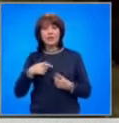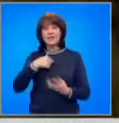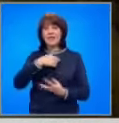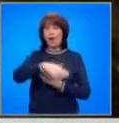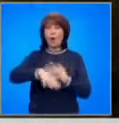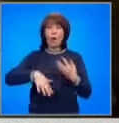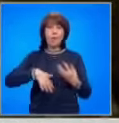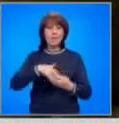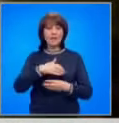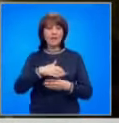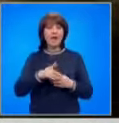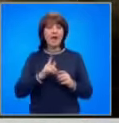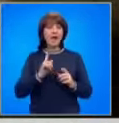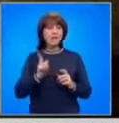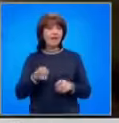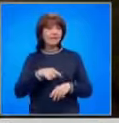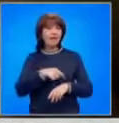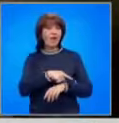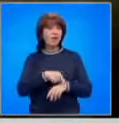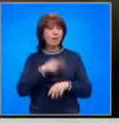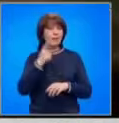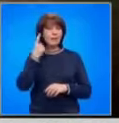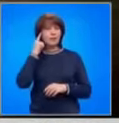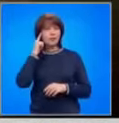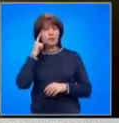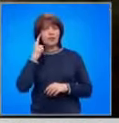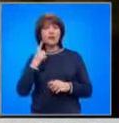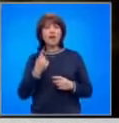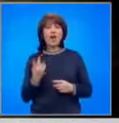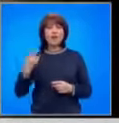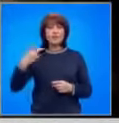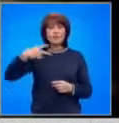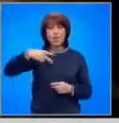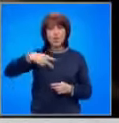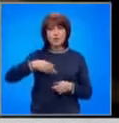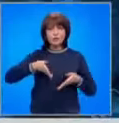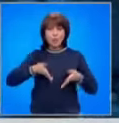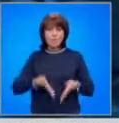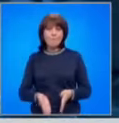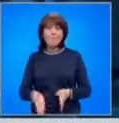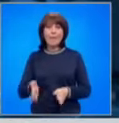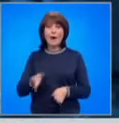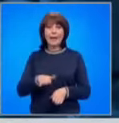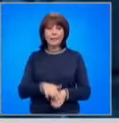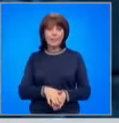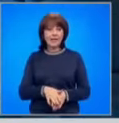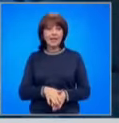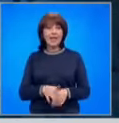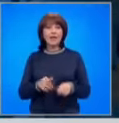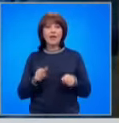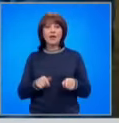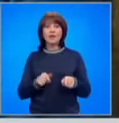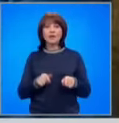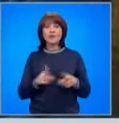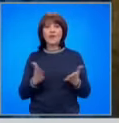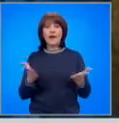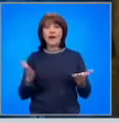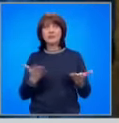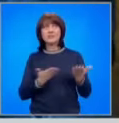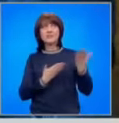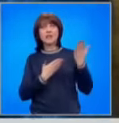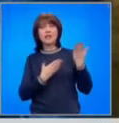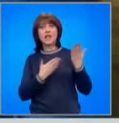Трябвало им време да осъзнаят, че става дума за множество вторични погребения през дълъг период от време. Все пак това е сакрално място и